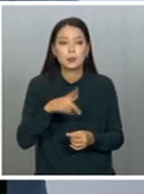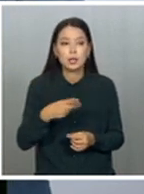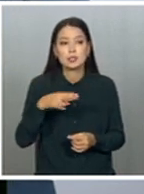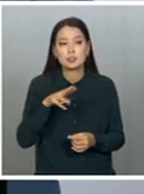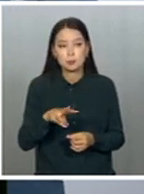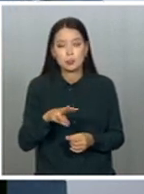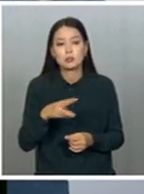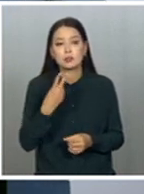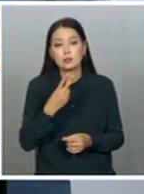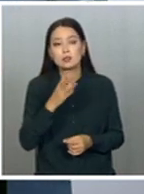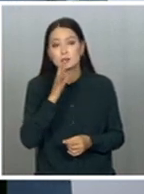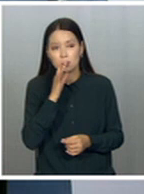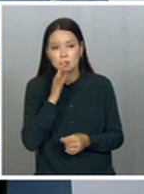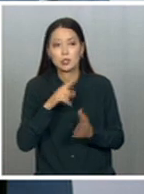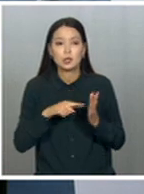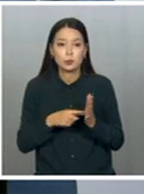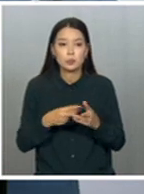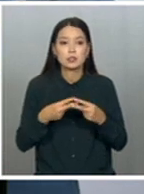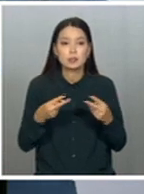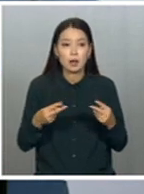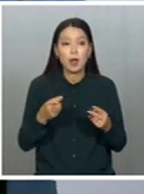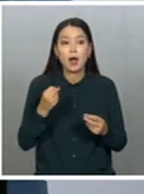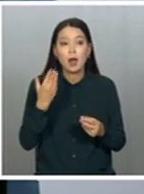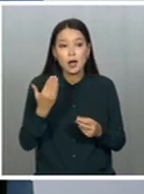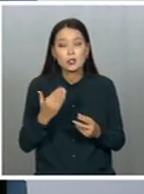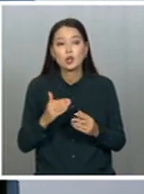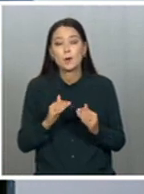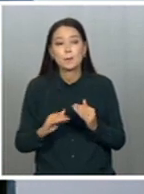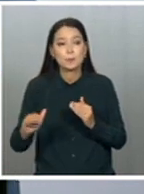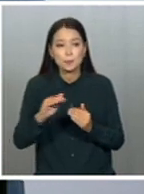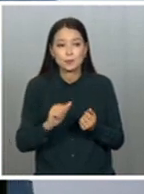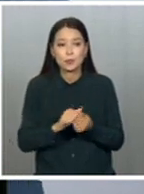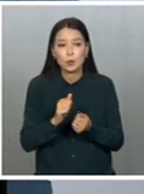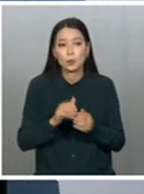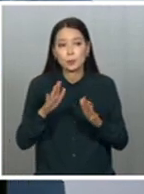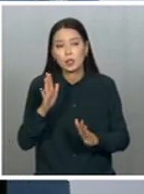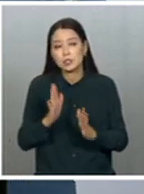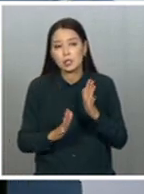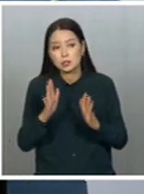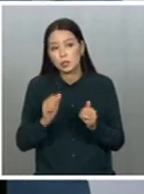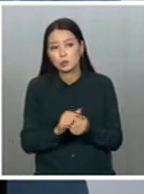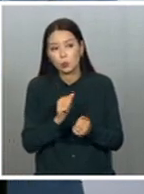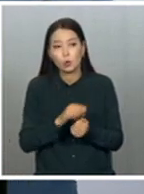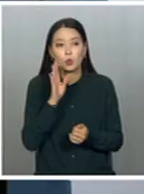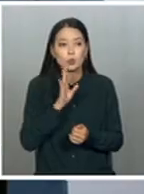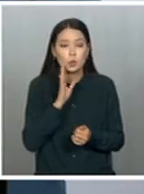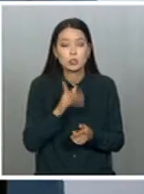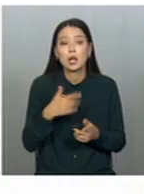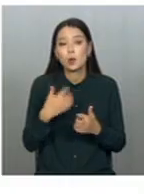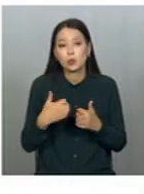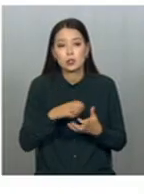дециметр квадраттың сағатқа көбейтіндісіне тең. Ал шөлді аймақтарда өсетін өсімдіктердің суды буландыруы орташа